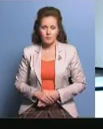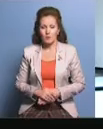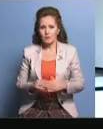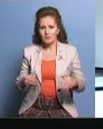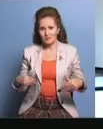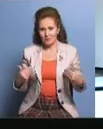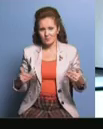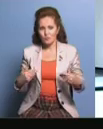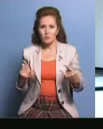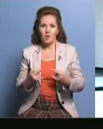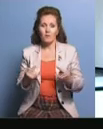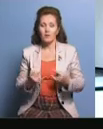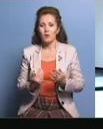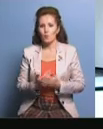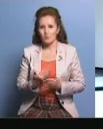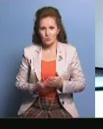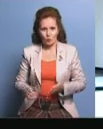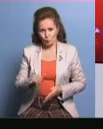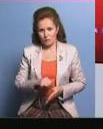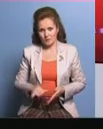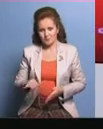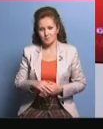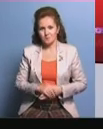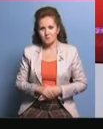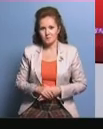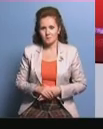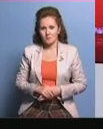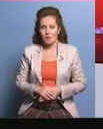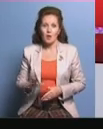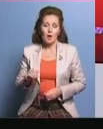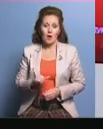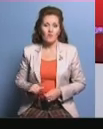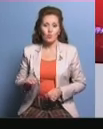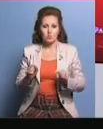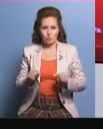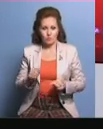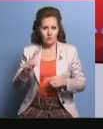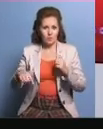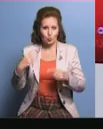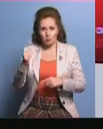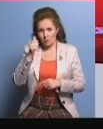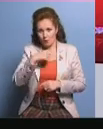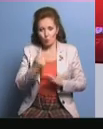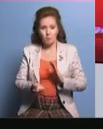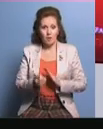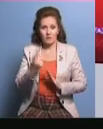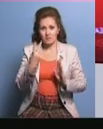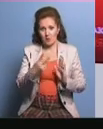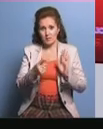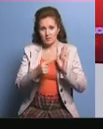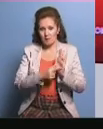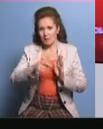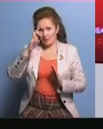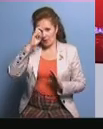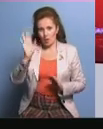Здравствуйте, в эфире выпуск новостей в студии Марины Симонова. В Удмуртии в следующем году появится 27 негосударственных детских садов.